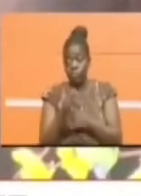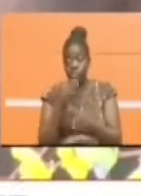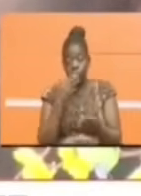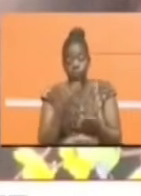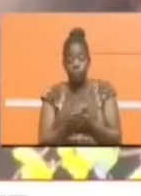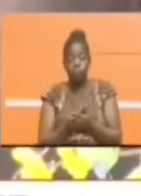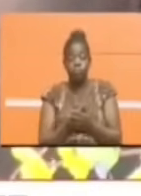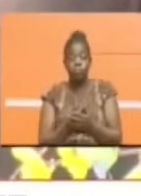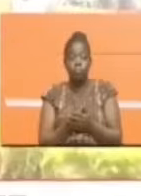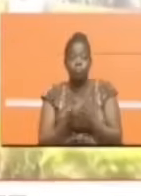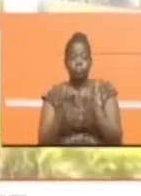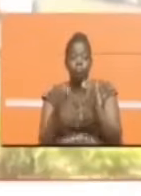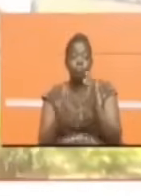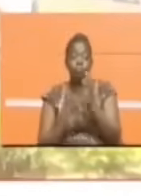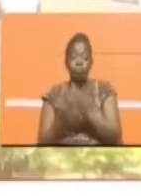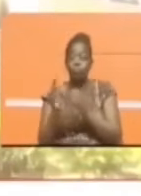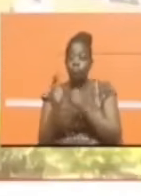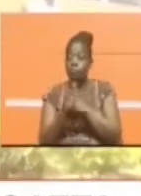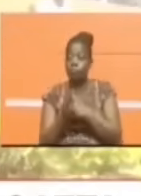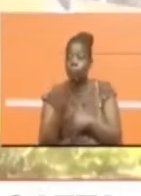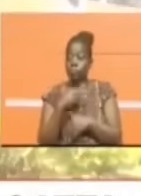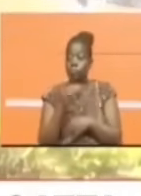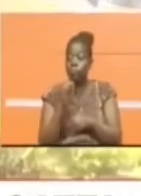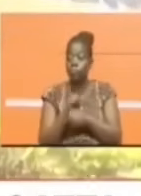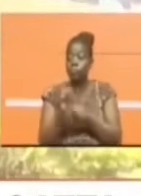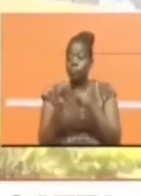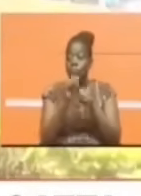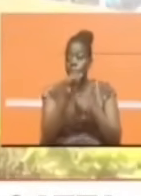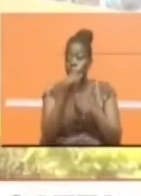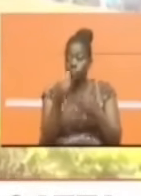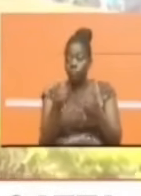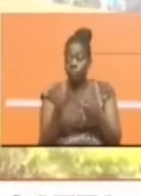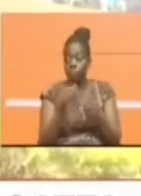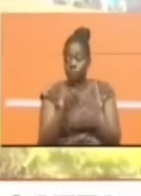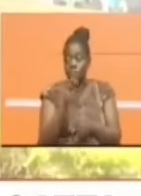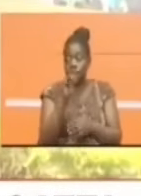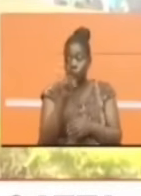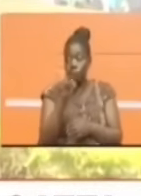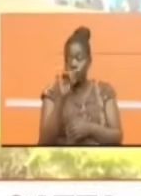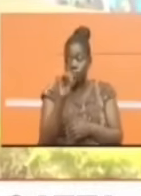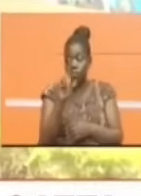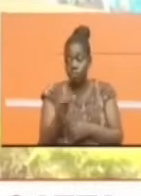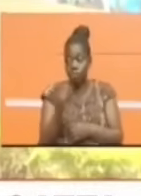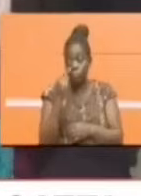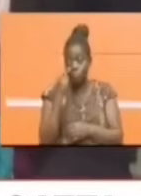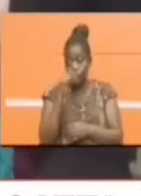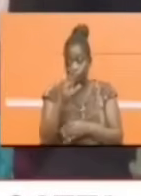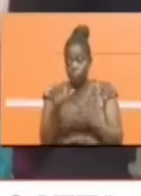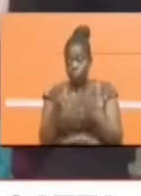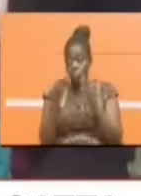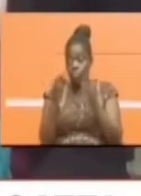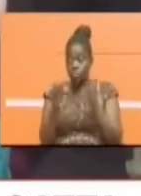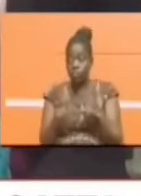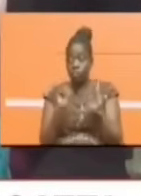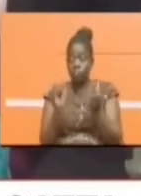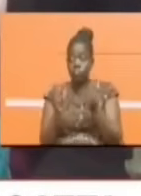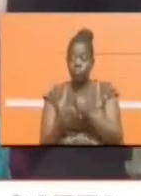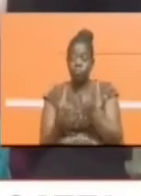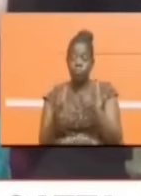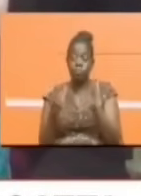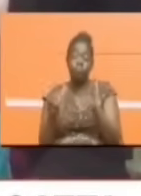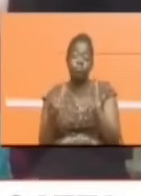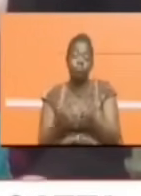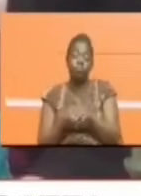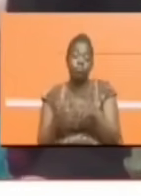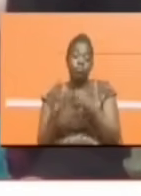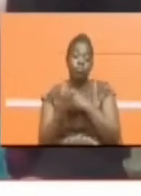amawulire agazimba eggwanga. Twagala tukwatagane ne bannamawulire bannaffe bwenna mu midiya zonna tulabe nti ekintu kino tukirongoosa. Omubaka omukyalo wa DC MPG